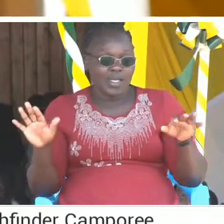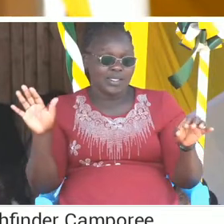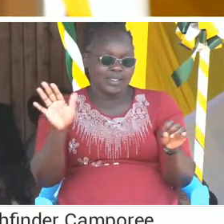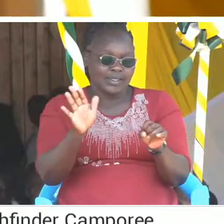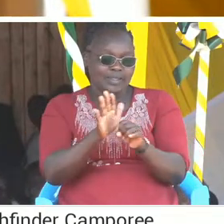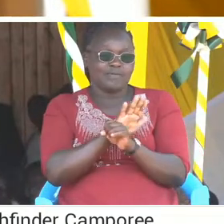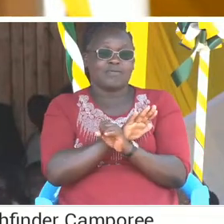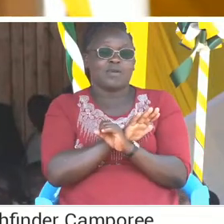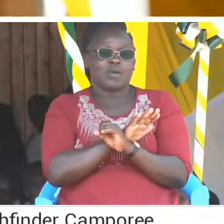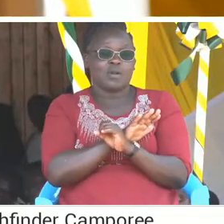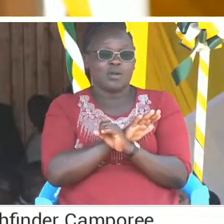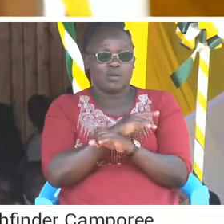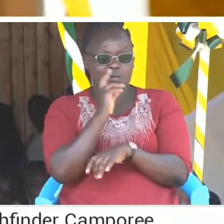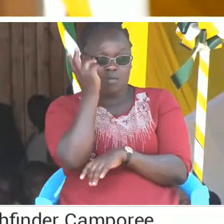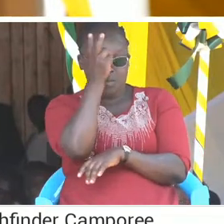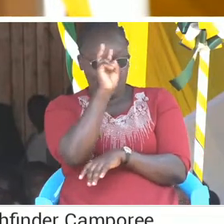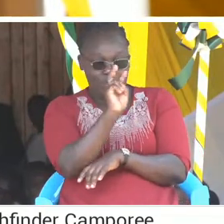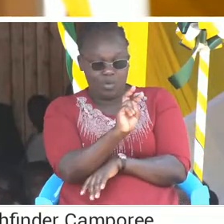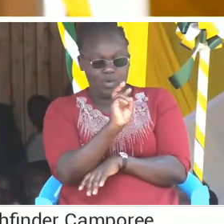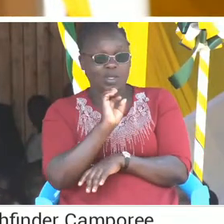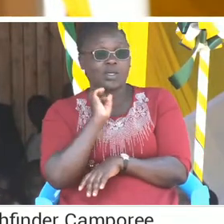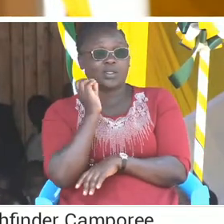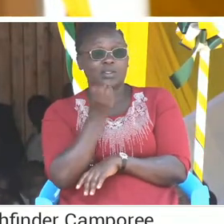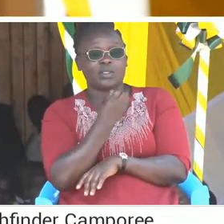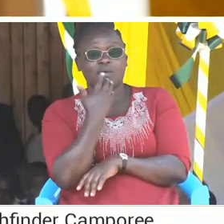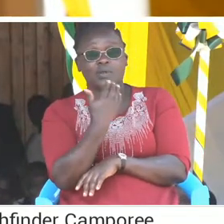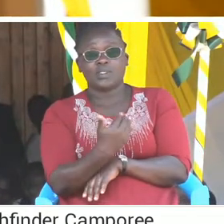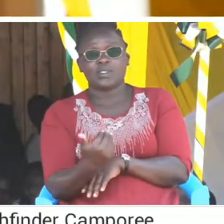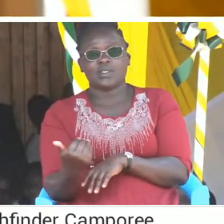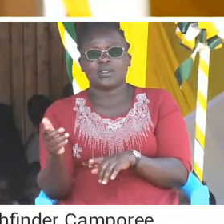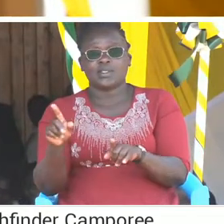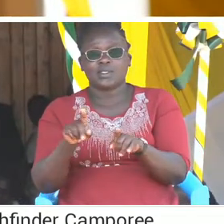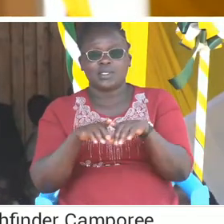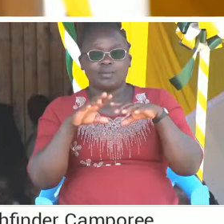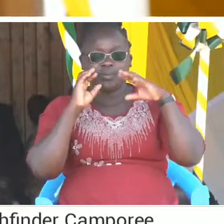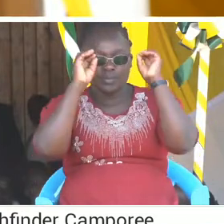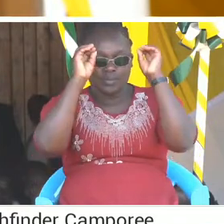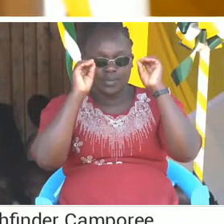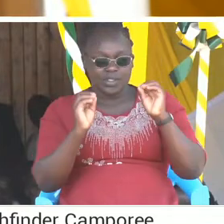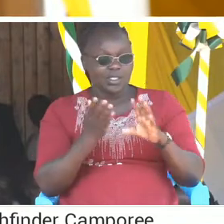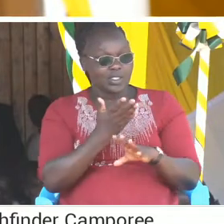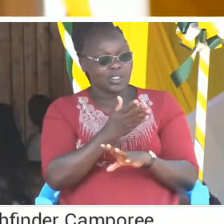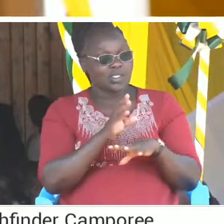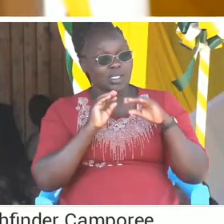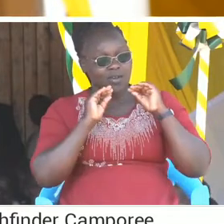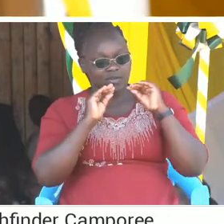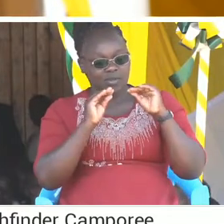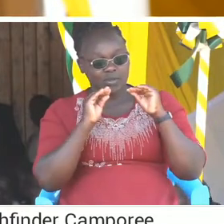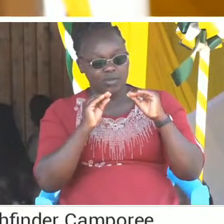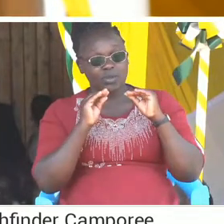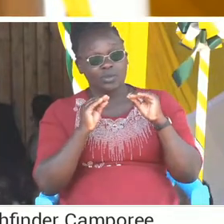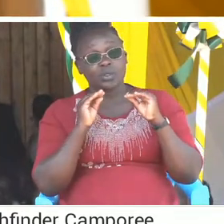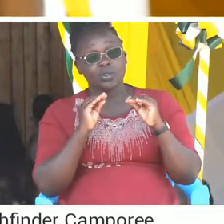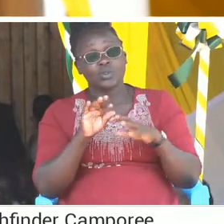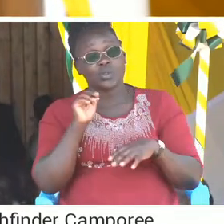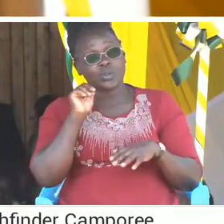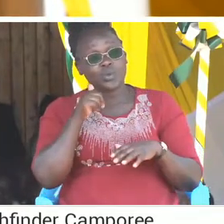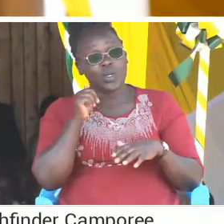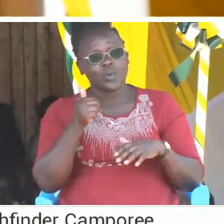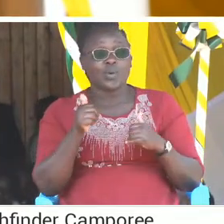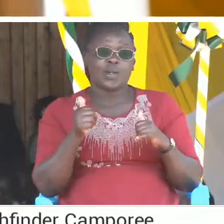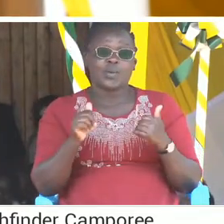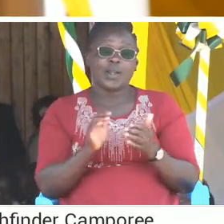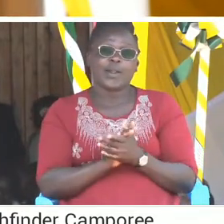vile watoto wetu, vile walimu wao ambao wamejitolea kuweza kuwafunza, wanawafunza kwa njia iliyo